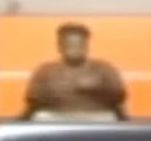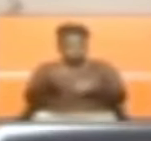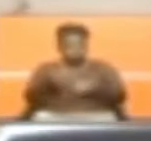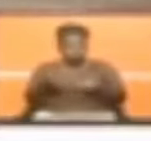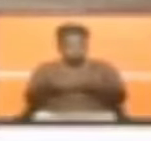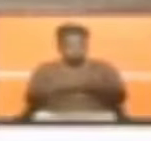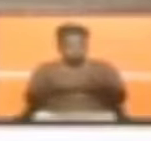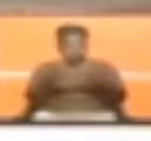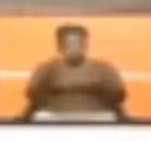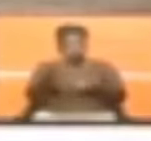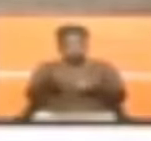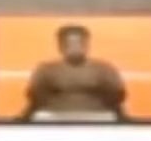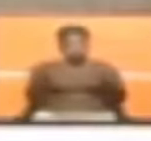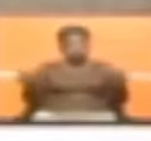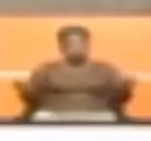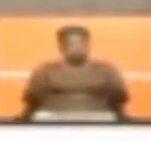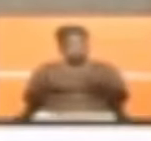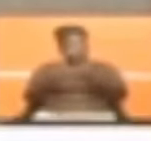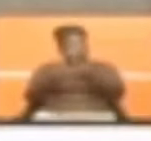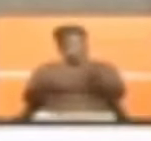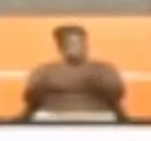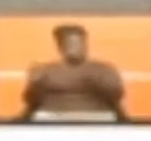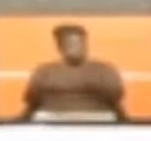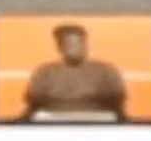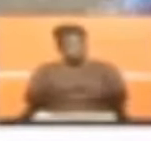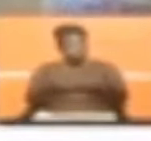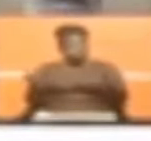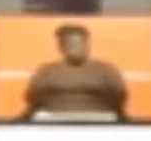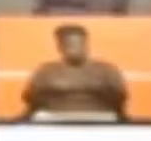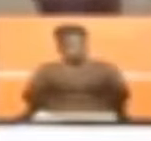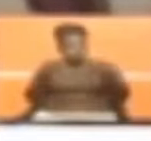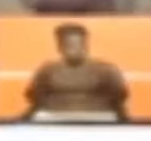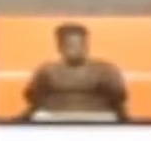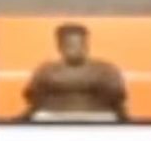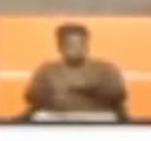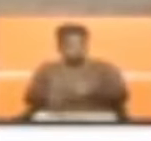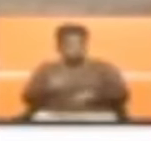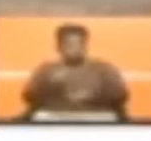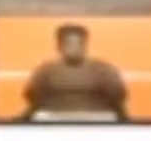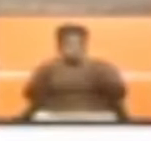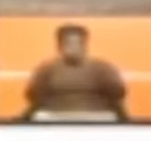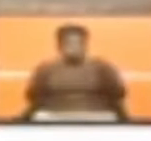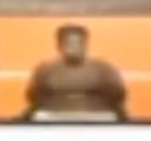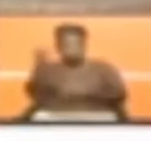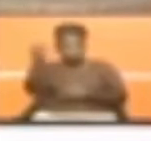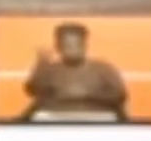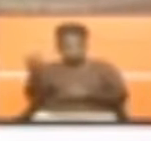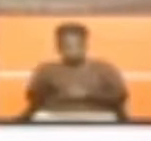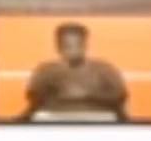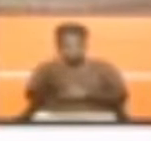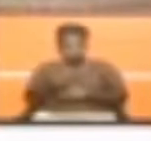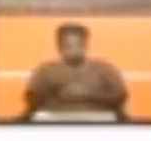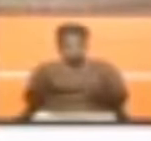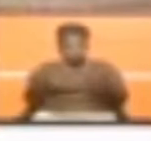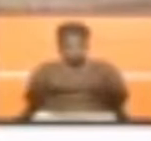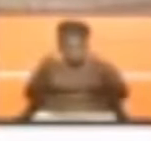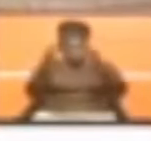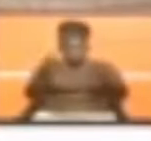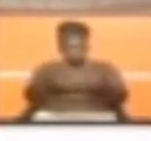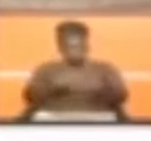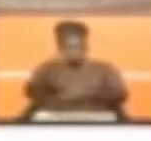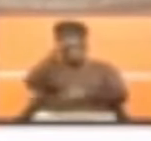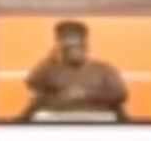bana be Nange jemba densu labango baganya sondese bintu byange kuyingira mnyumba yange Court order njina, ruling njina,